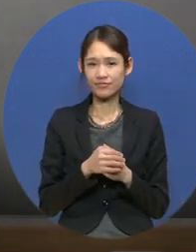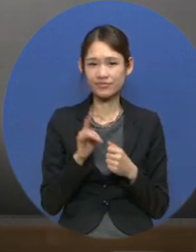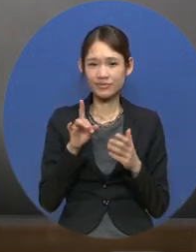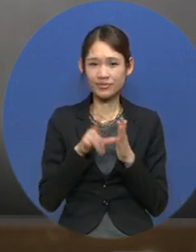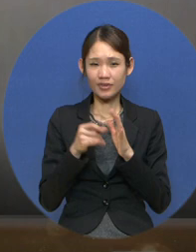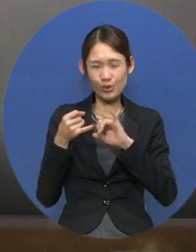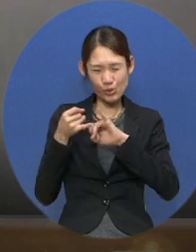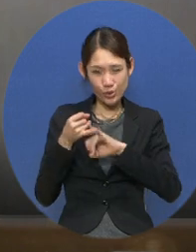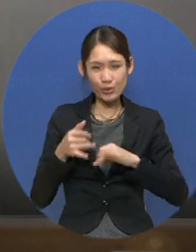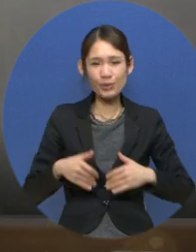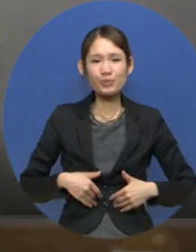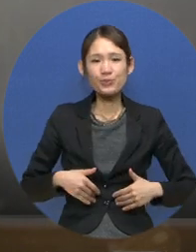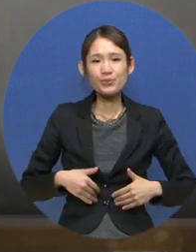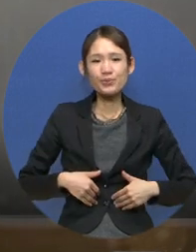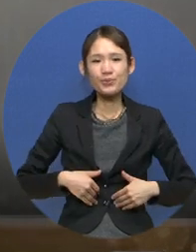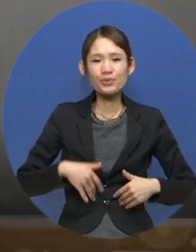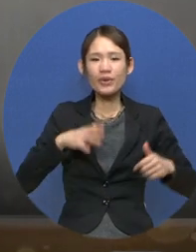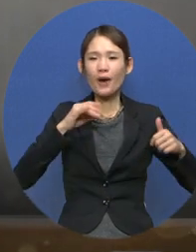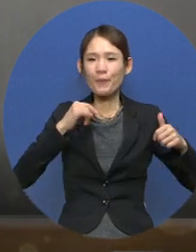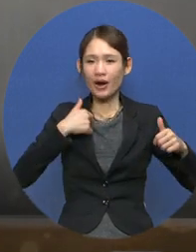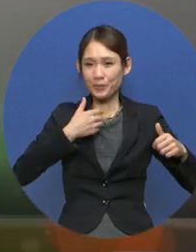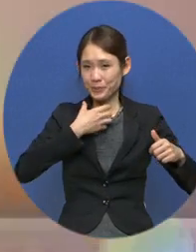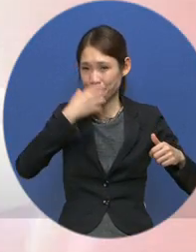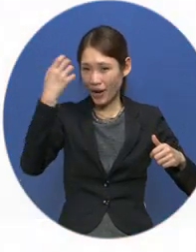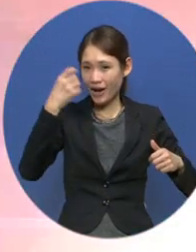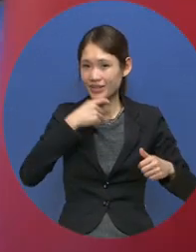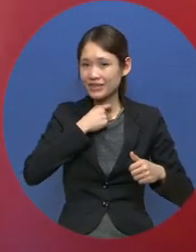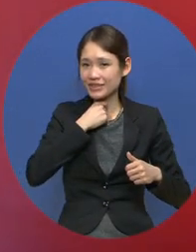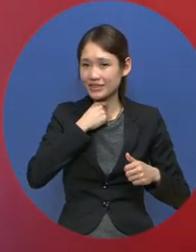배우가 되는 것이 저의 꿈입니다.